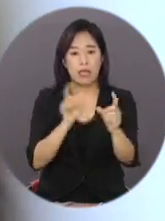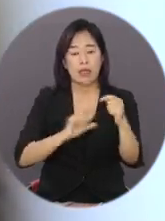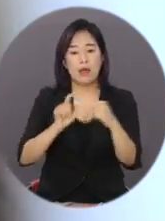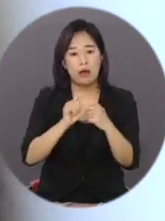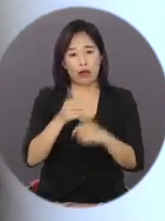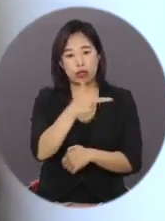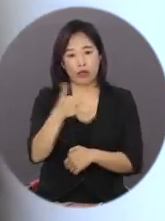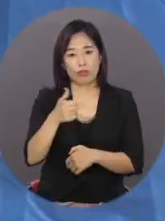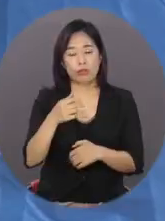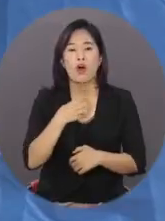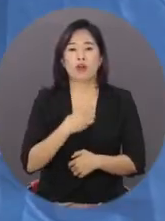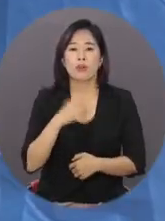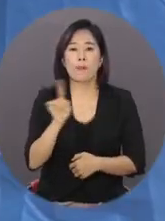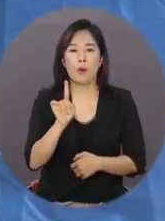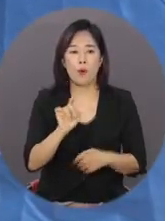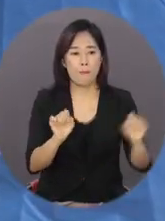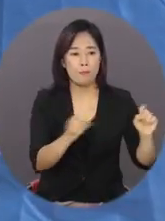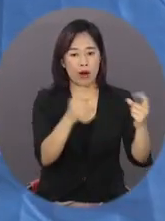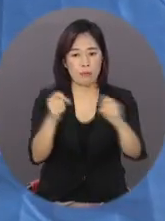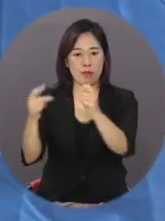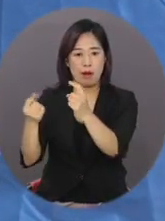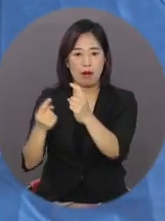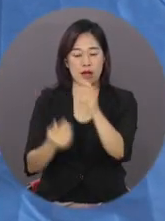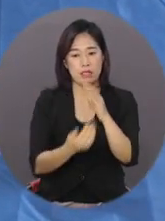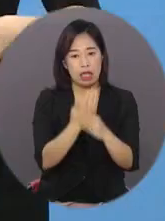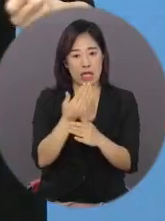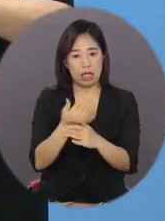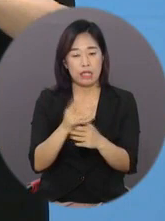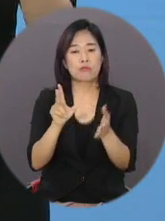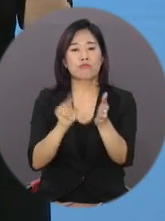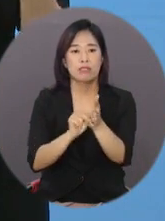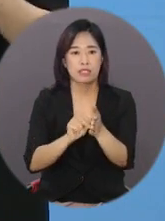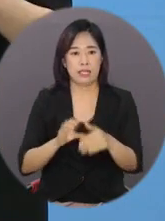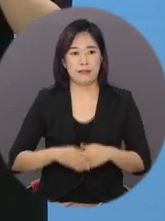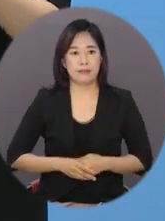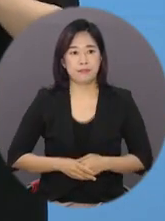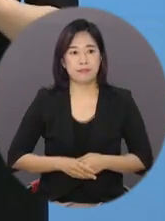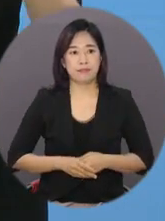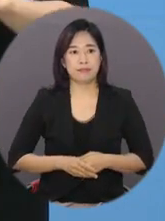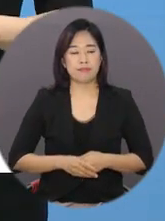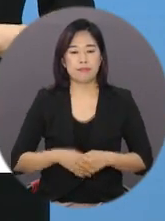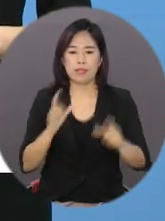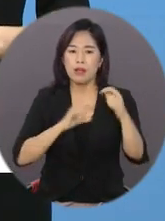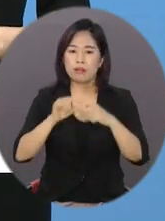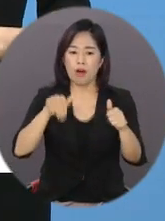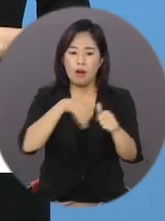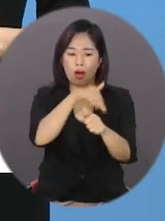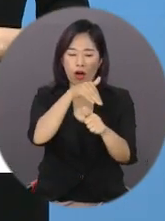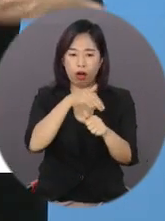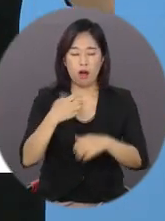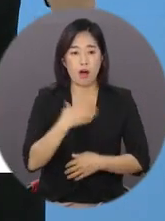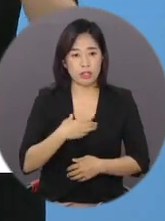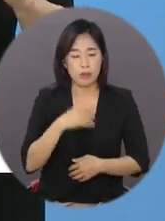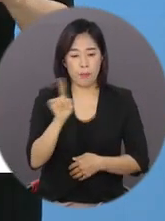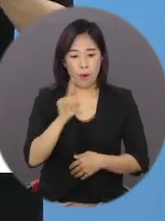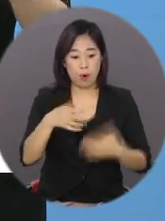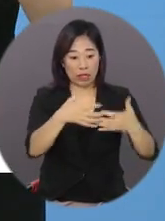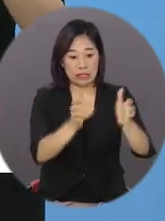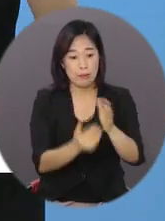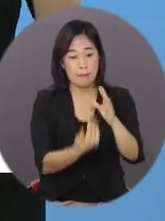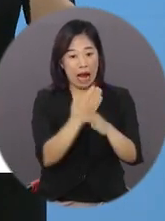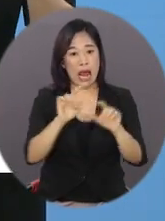걱정은 여러 곳에서 동시다발적으로 발생한다는 점입니다. 더 우려스러운 것은 집단에 의한 발병이